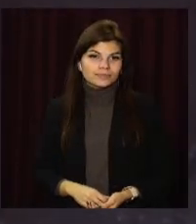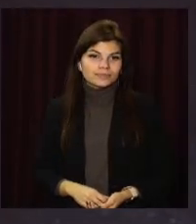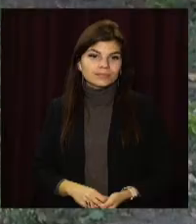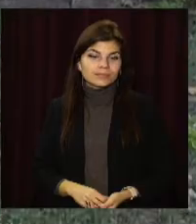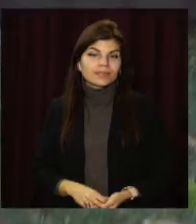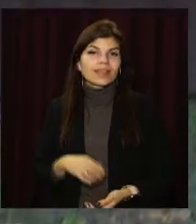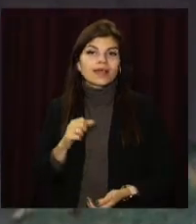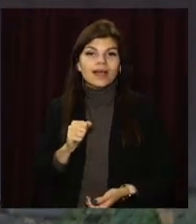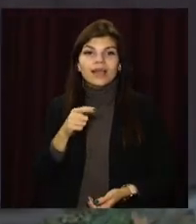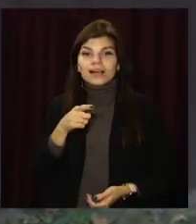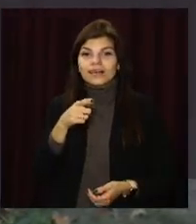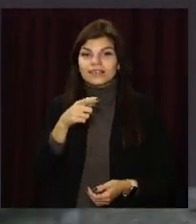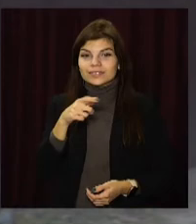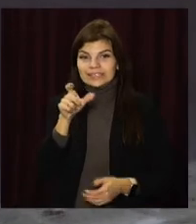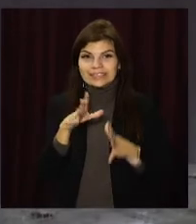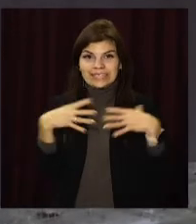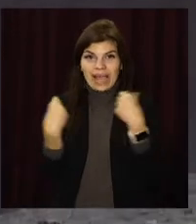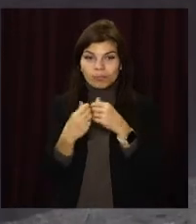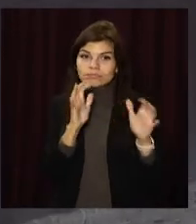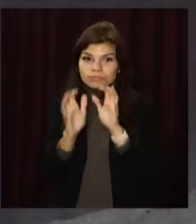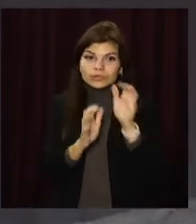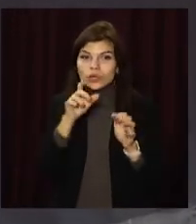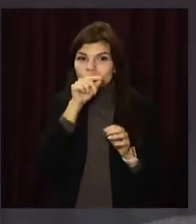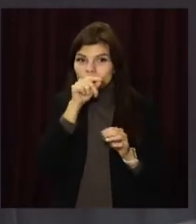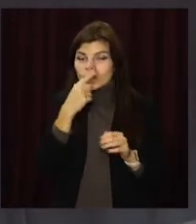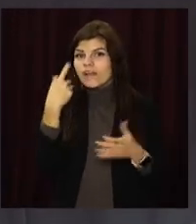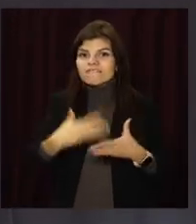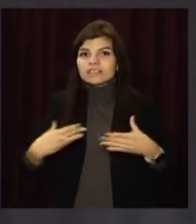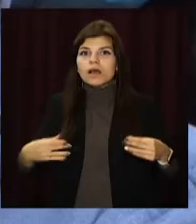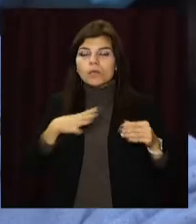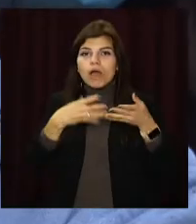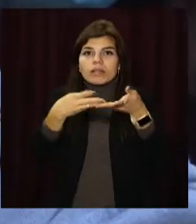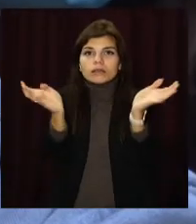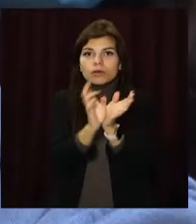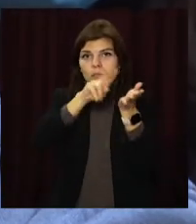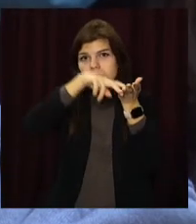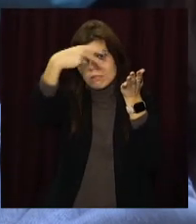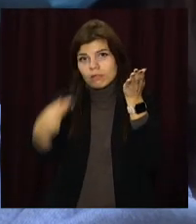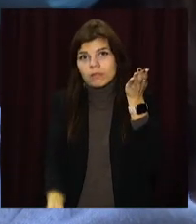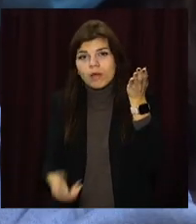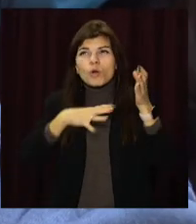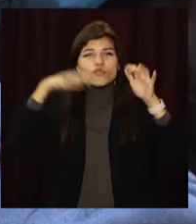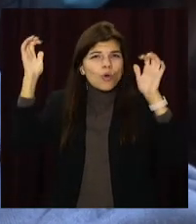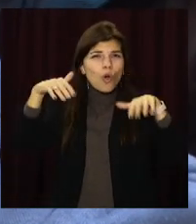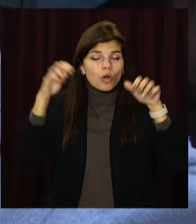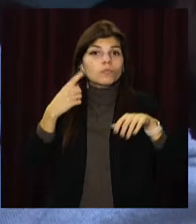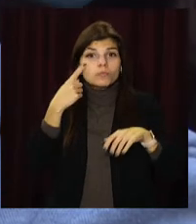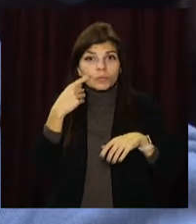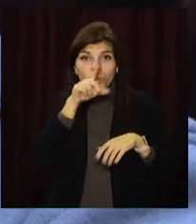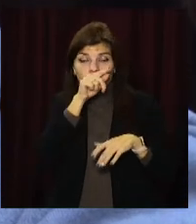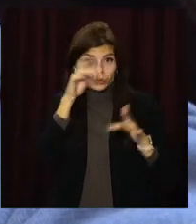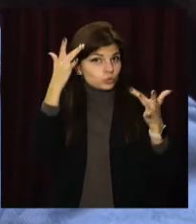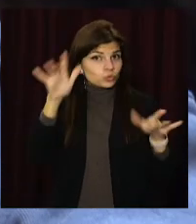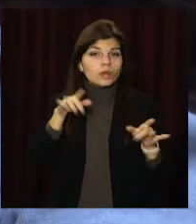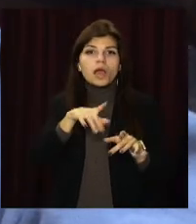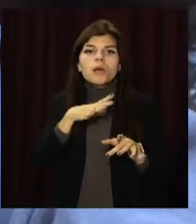А подружжя Людмила та Іван опікуються лелекою, що ще навесні випав з гнізда. Згадують, тоді йшов дощ, побачили птаха випадково.